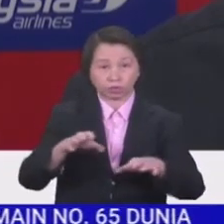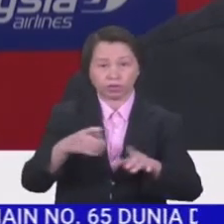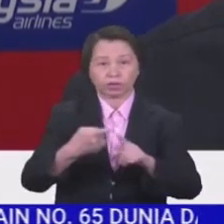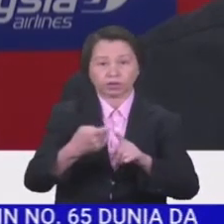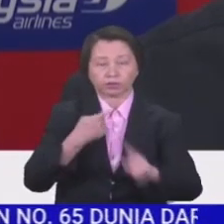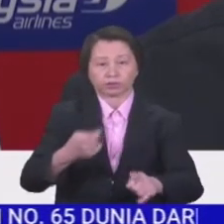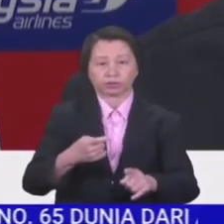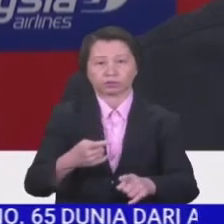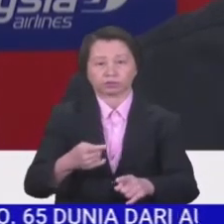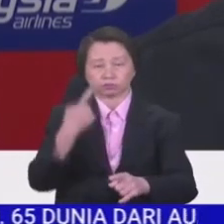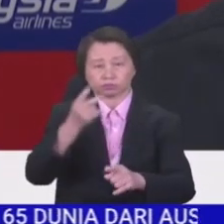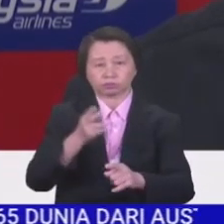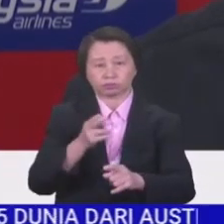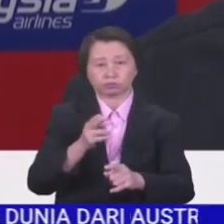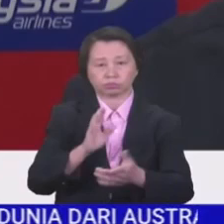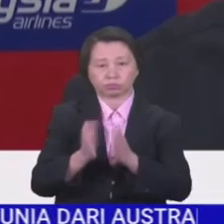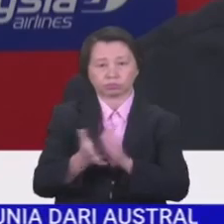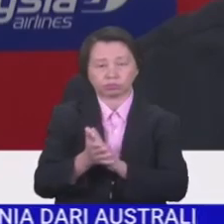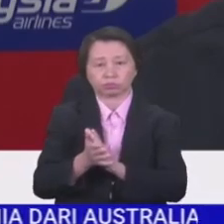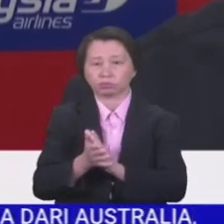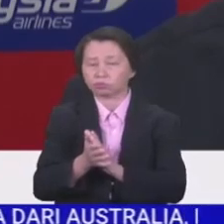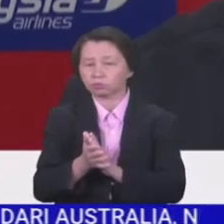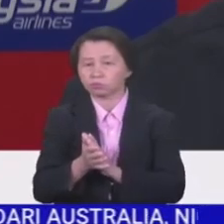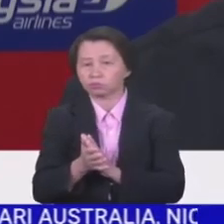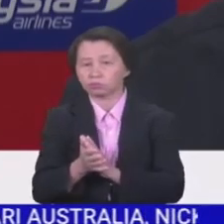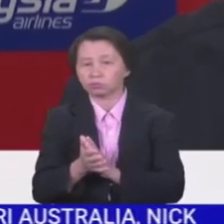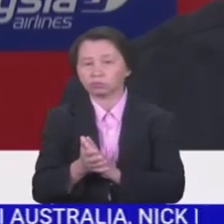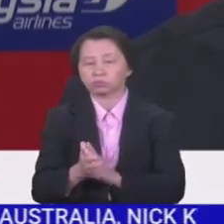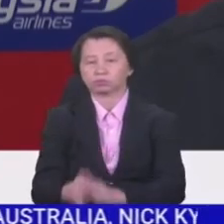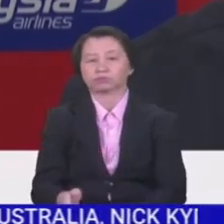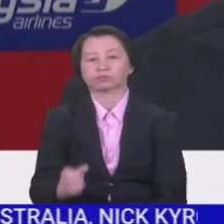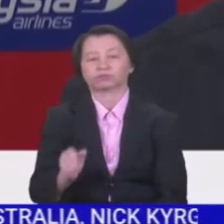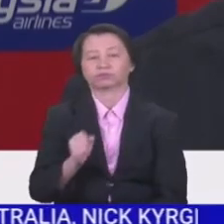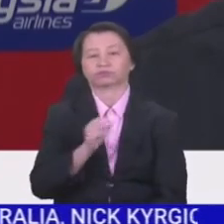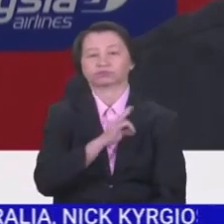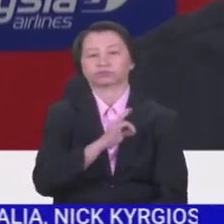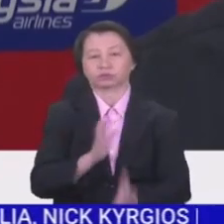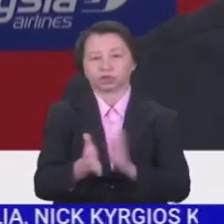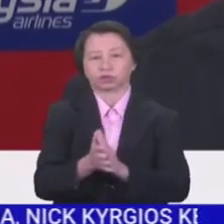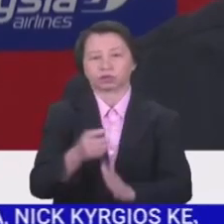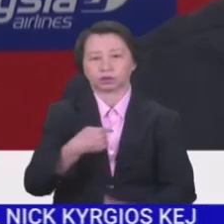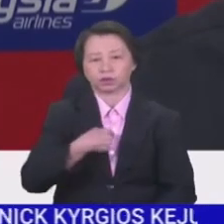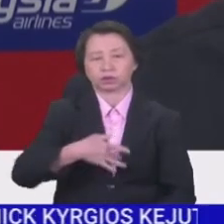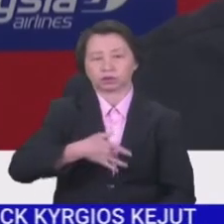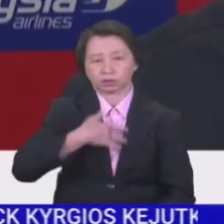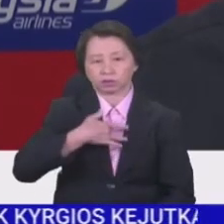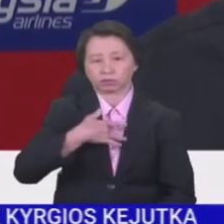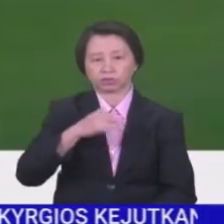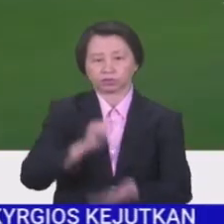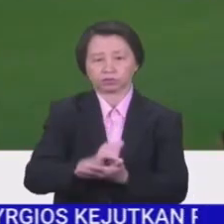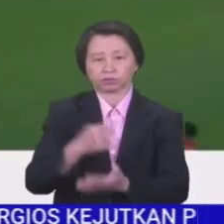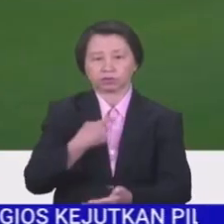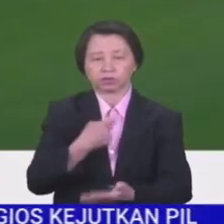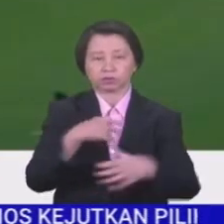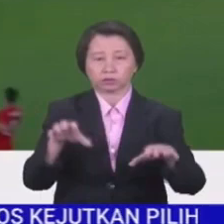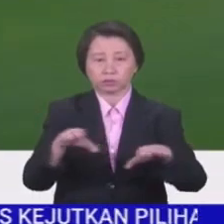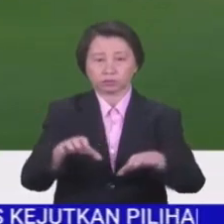segi expertise dia punya technical staff dia. Jadi, saya rasa itu yang kita buat.